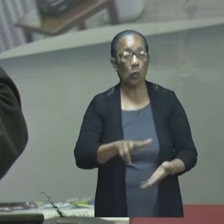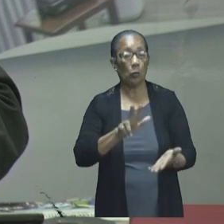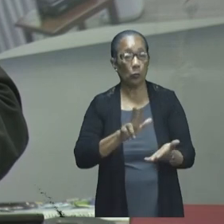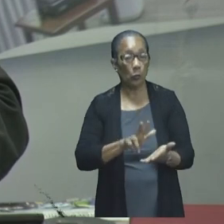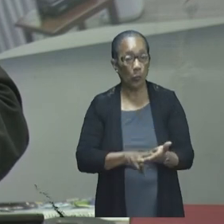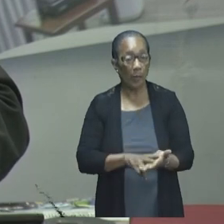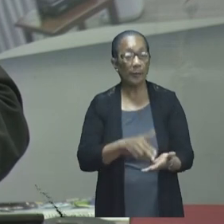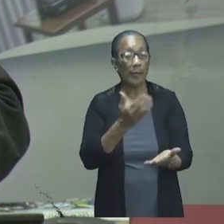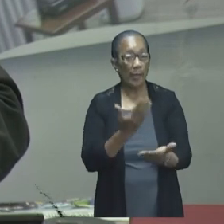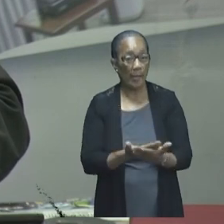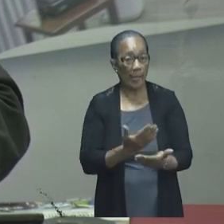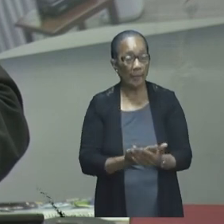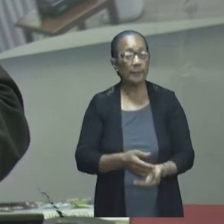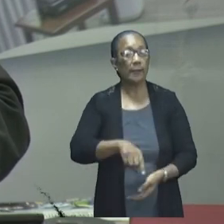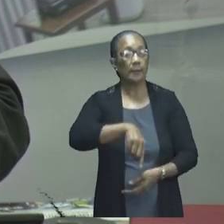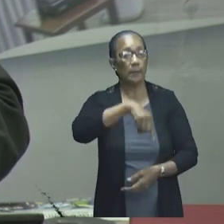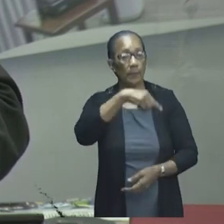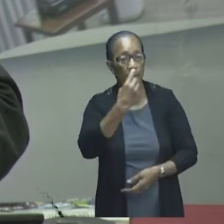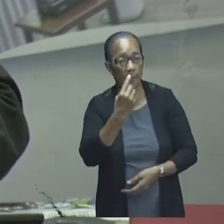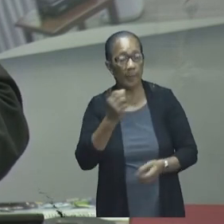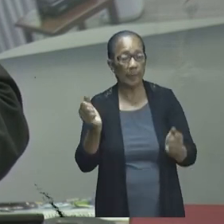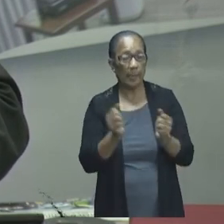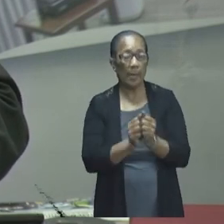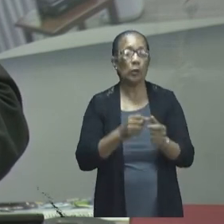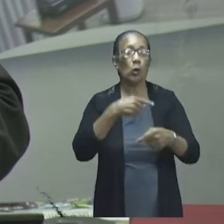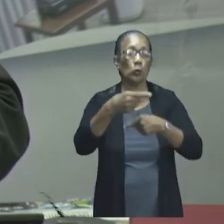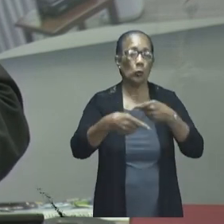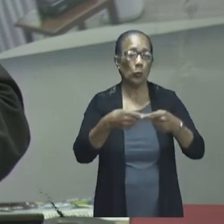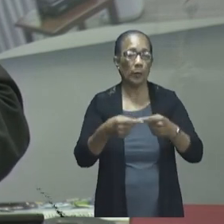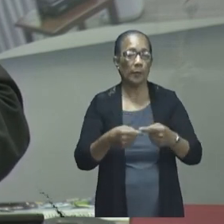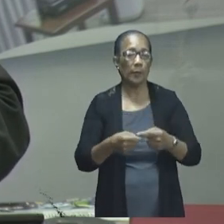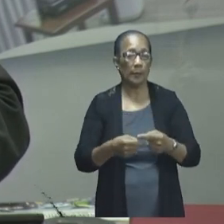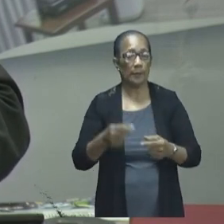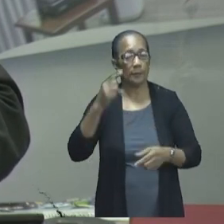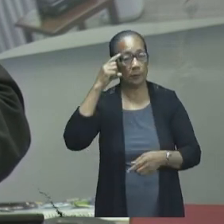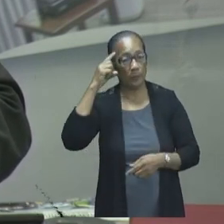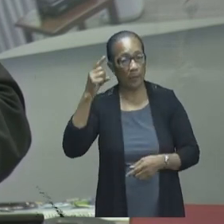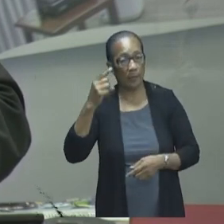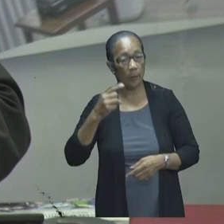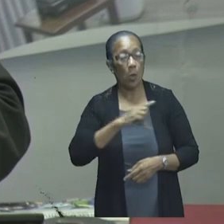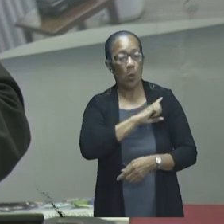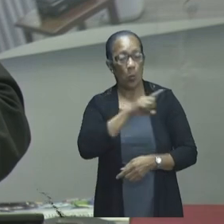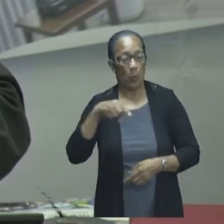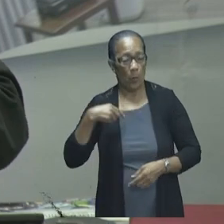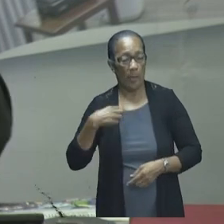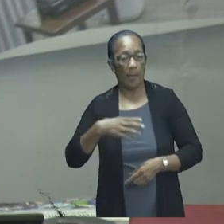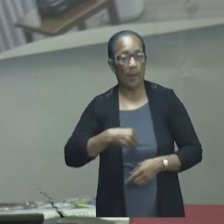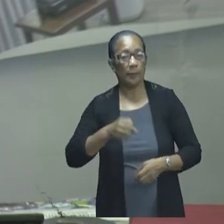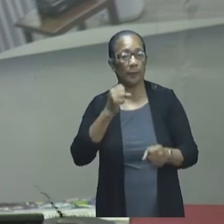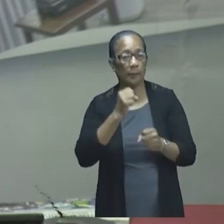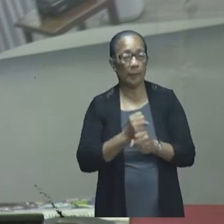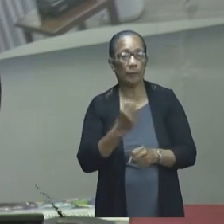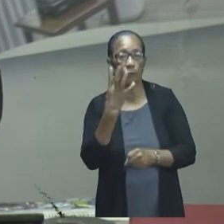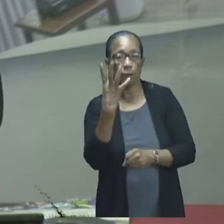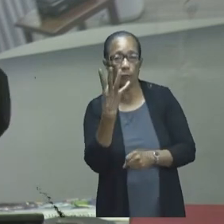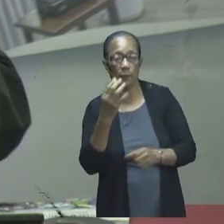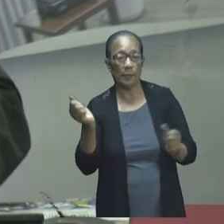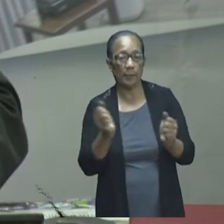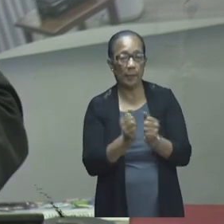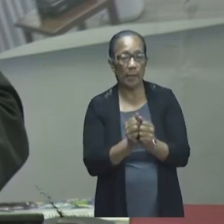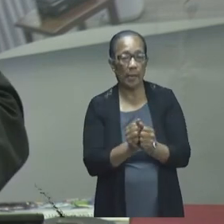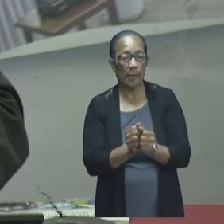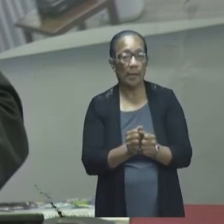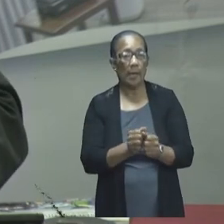meer jaren ontwerpers persoon moet hebben en wij wordt gedaan voor vier jaar en het loopt door dat